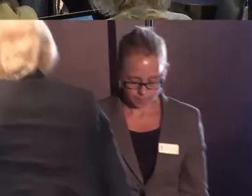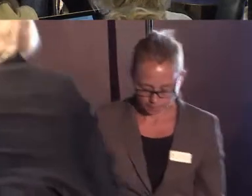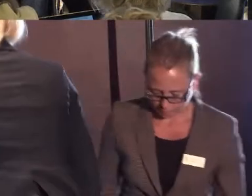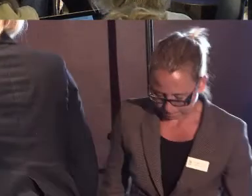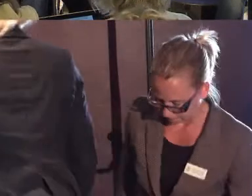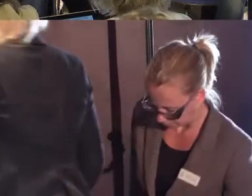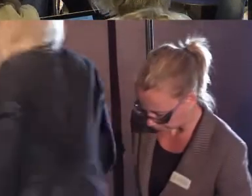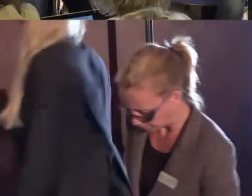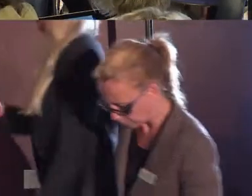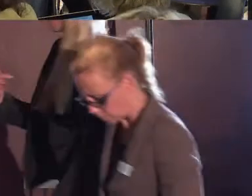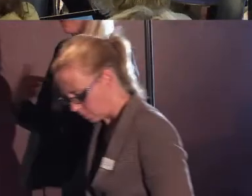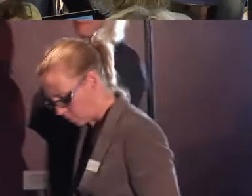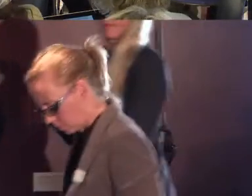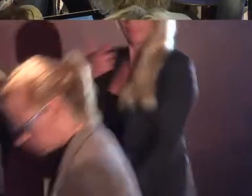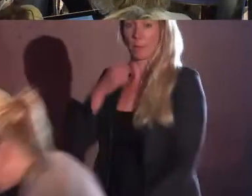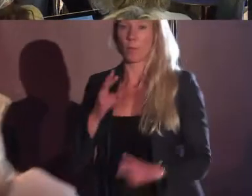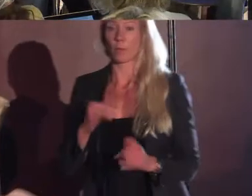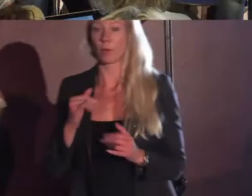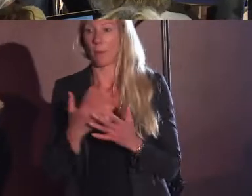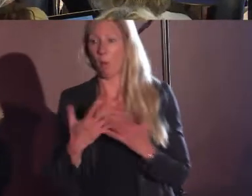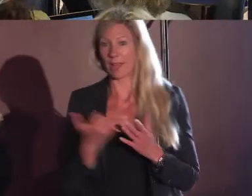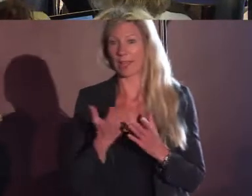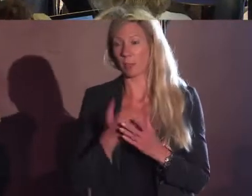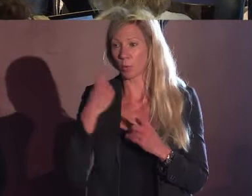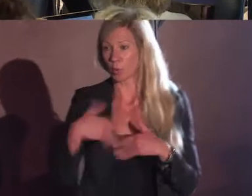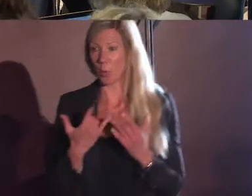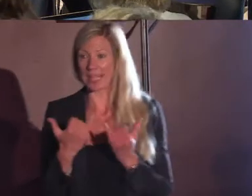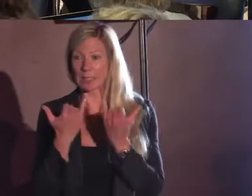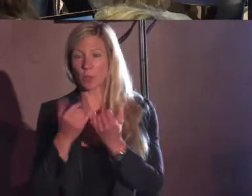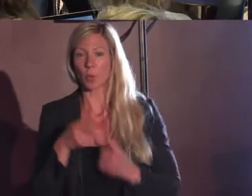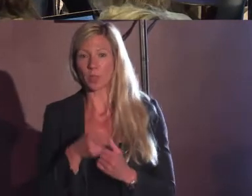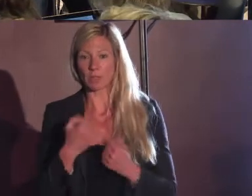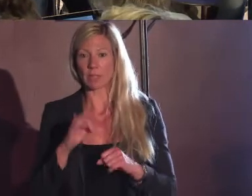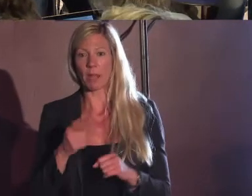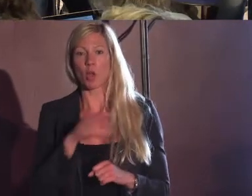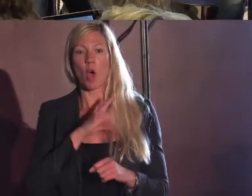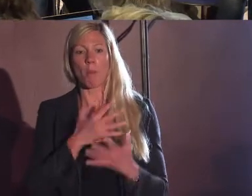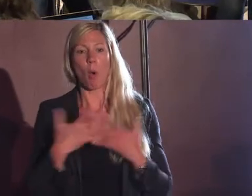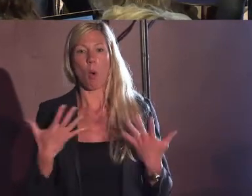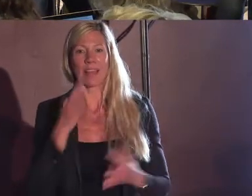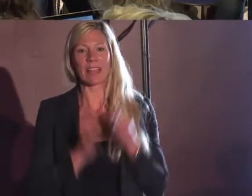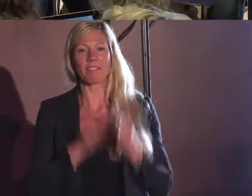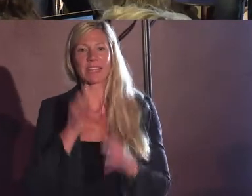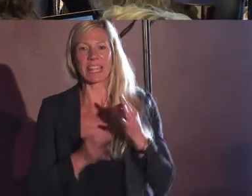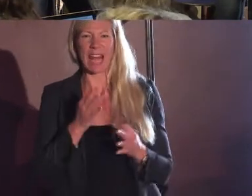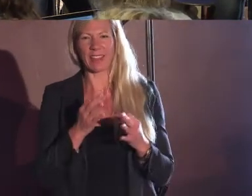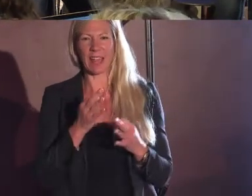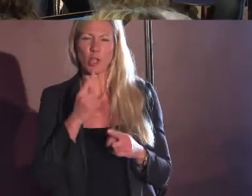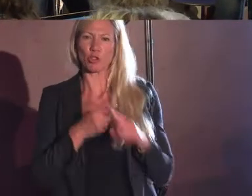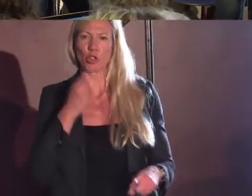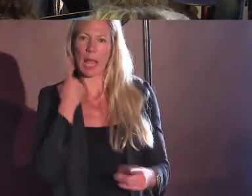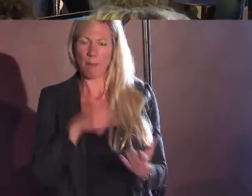av kulturinstitutionernas verksamheter så har man ju väldigt definierade mål. Det finns en styrning i